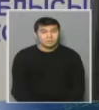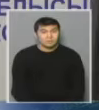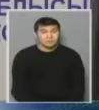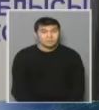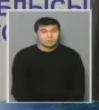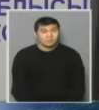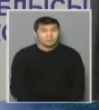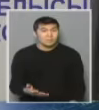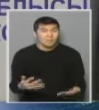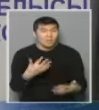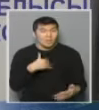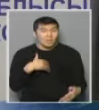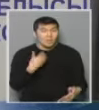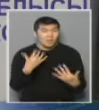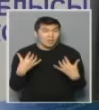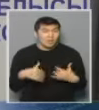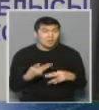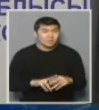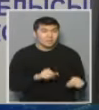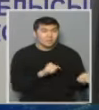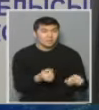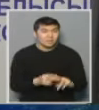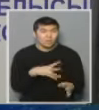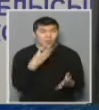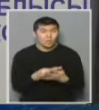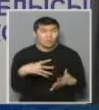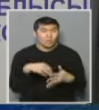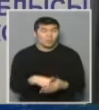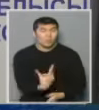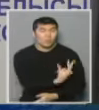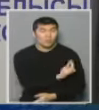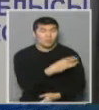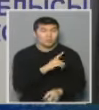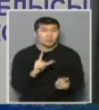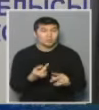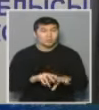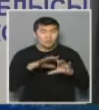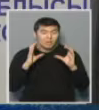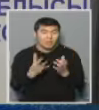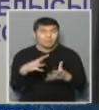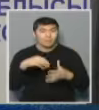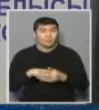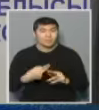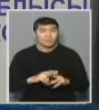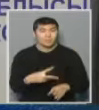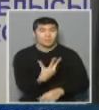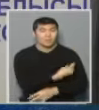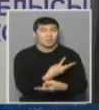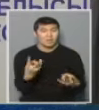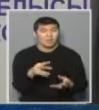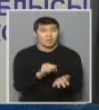При снижении иммунитета в организме ослабевает и защитные свойства введенной вакцины. И чтобы уберечь себя, необходима